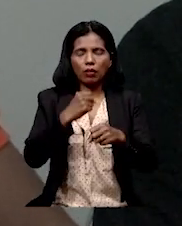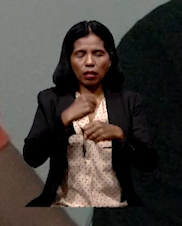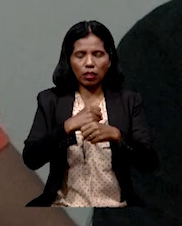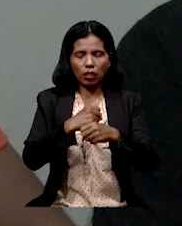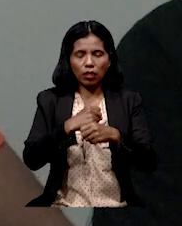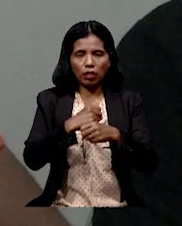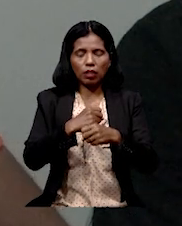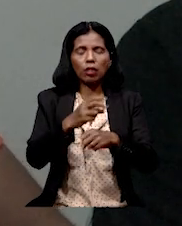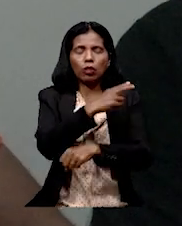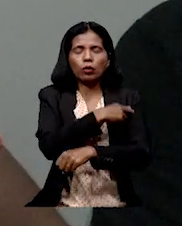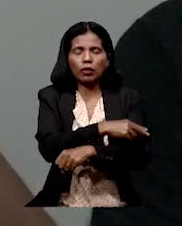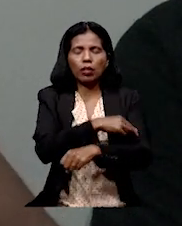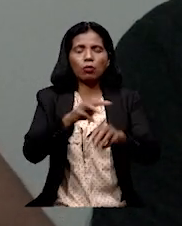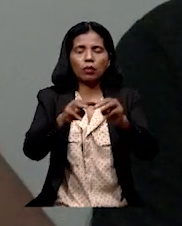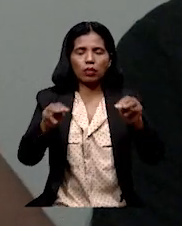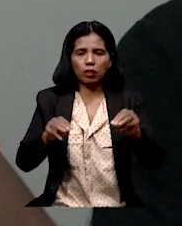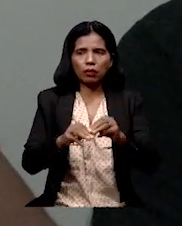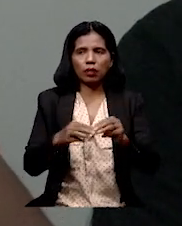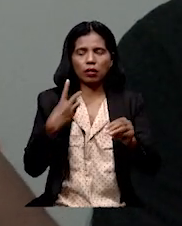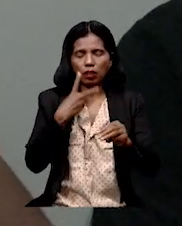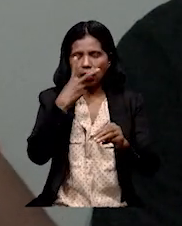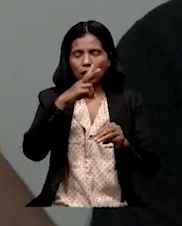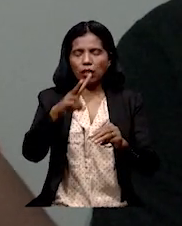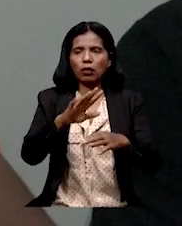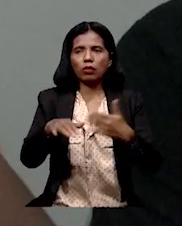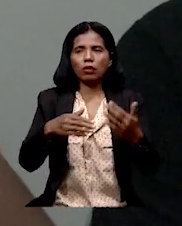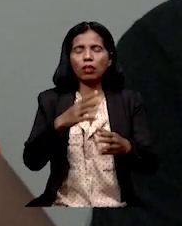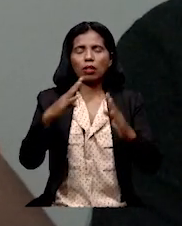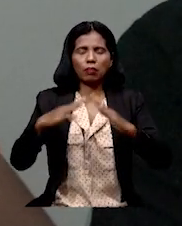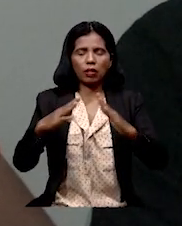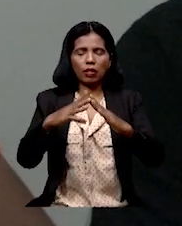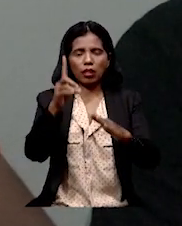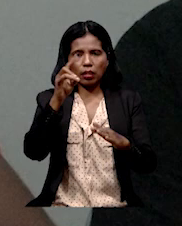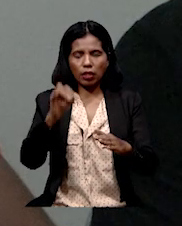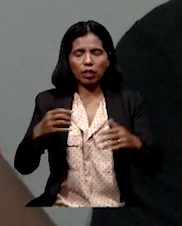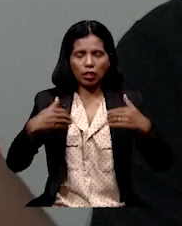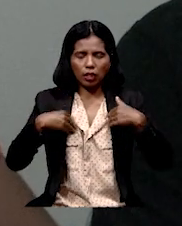capital dili dari situasaun general ne capital dili ne ya populasaun